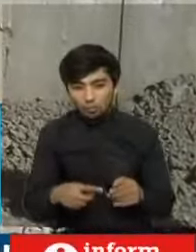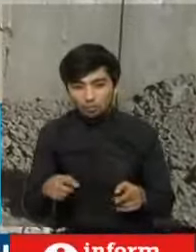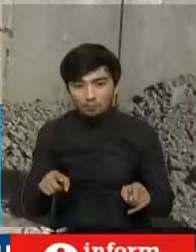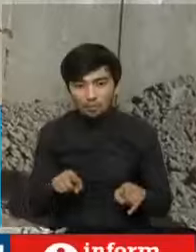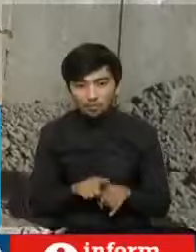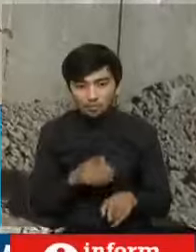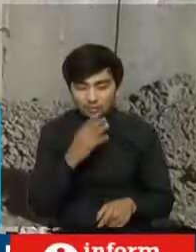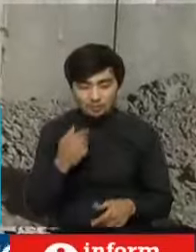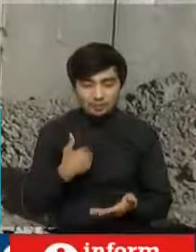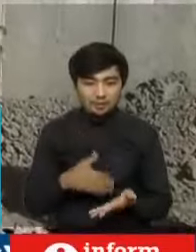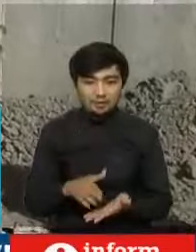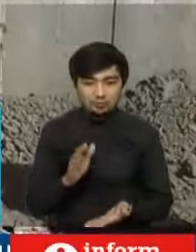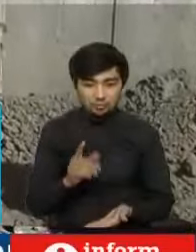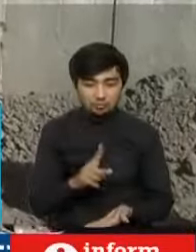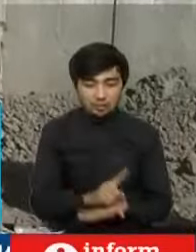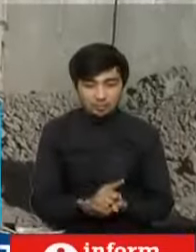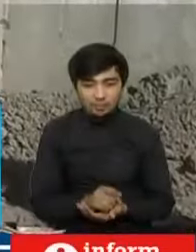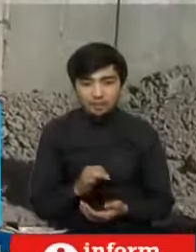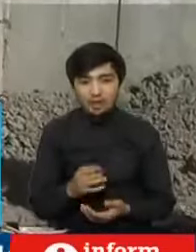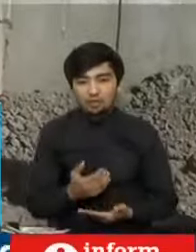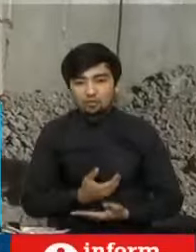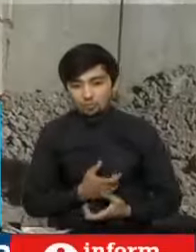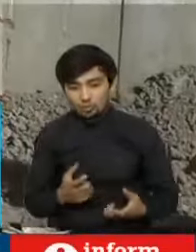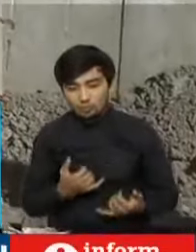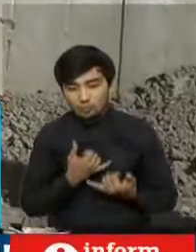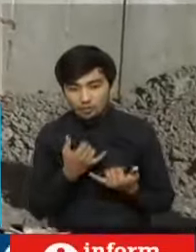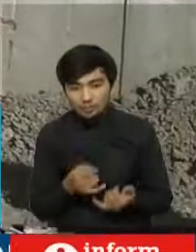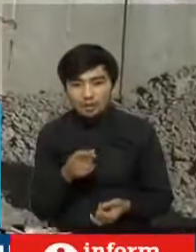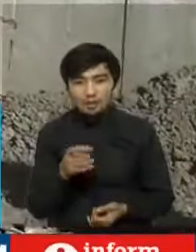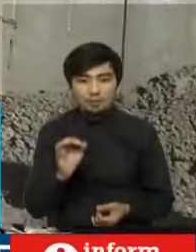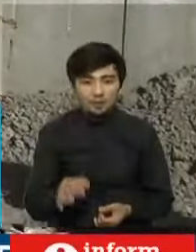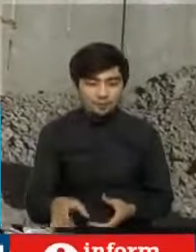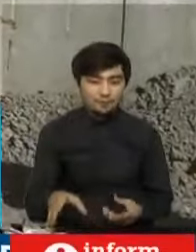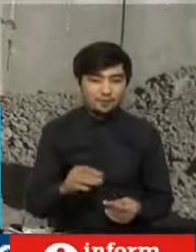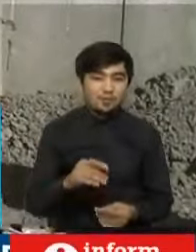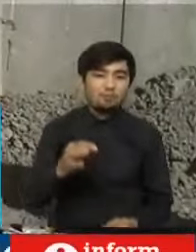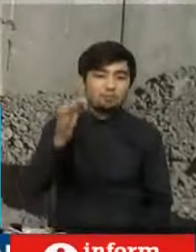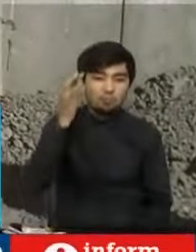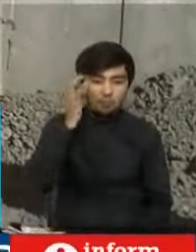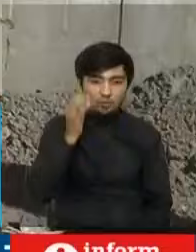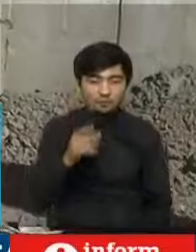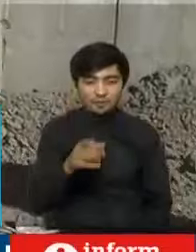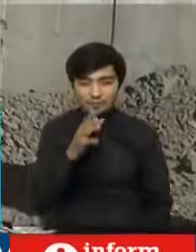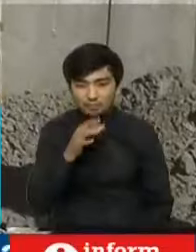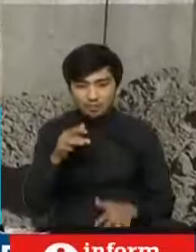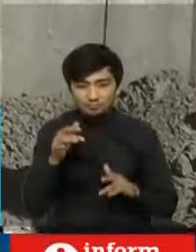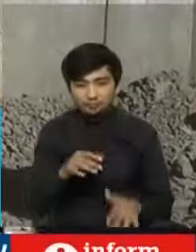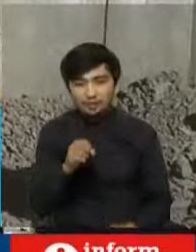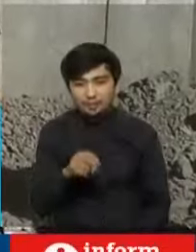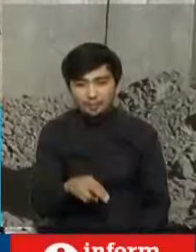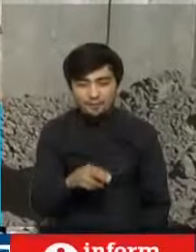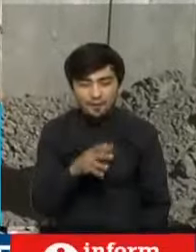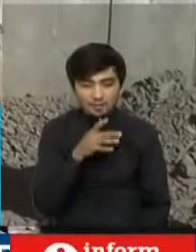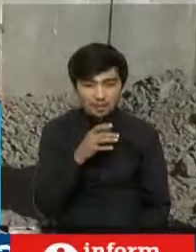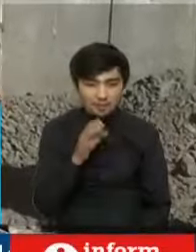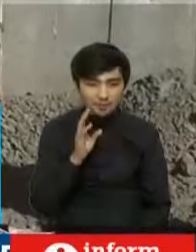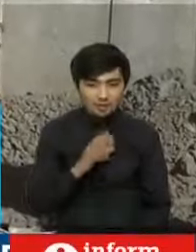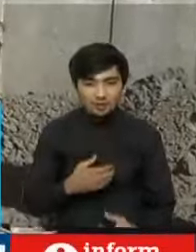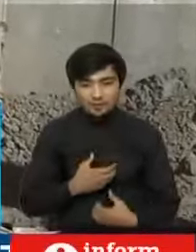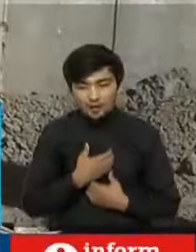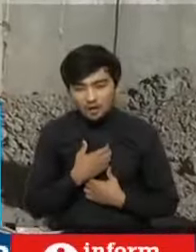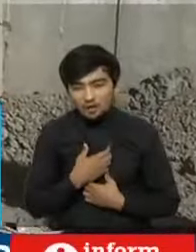То внимание наших жителей, уважаемые жители, это, я считаю, что правильно. Все мы помним те апрельские дни, да, как оно было и страшно